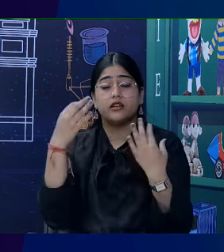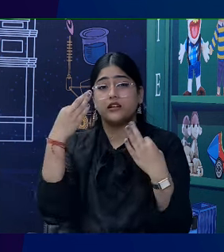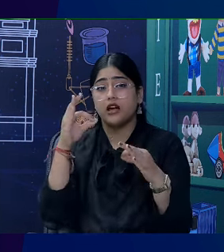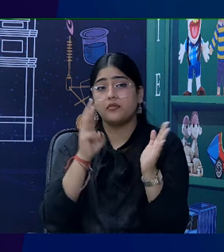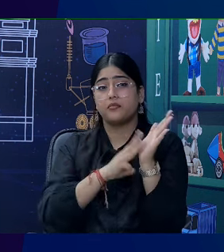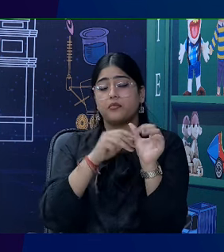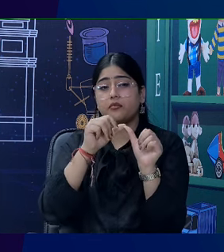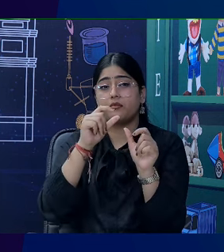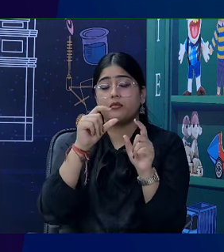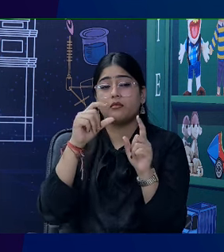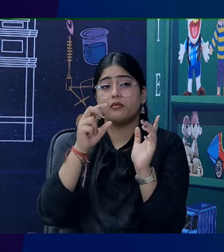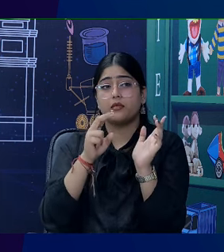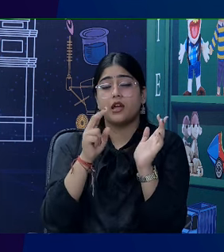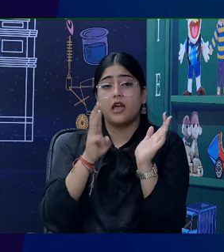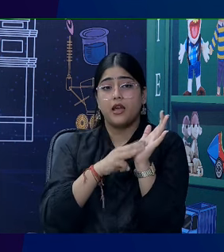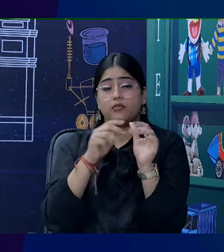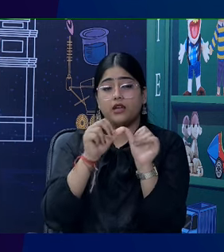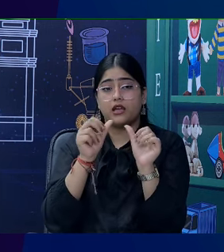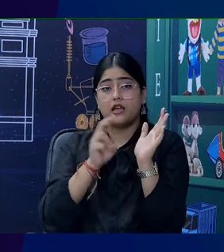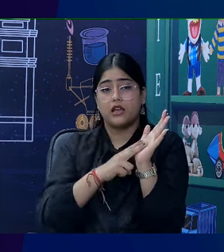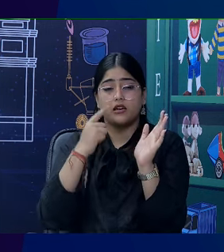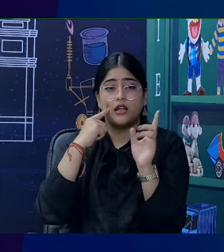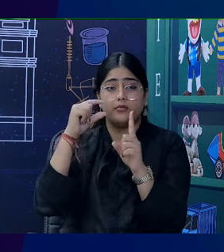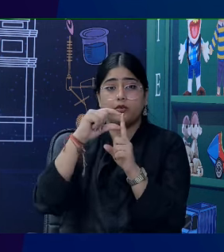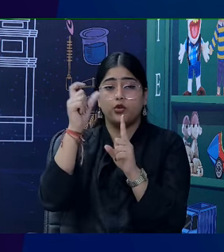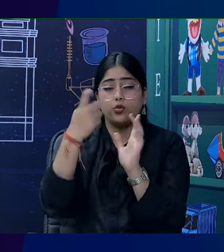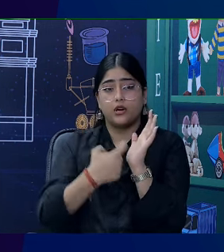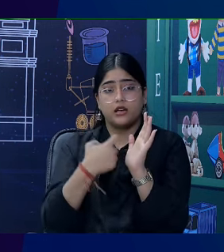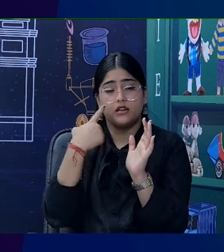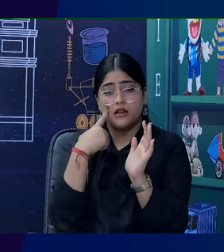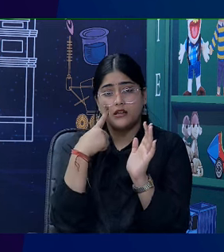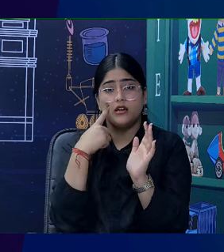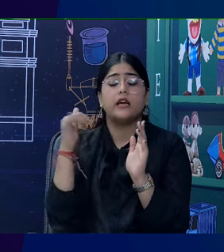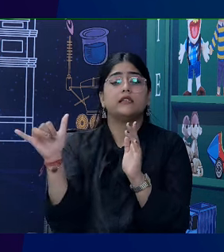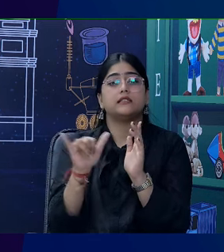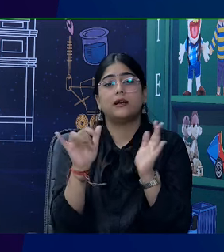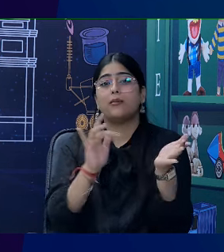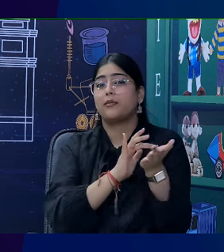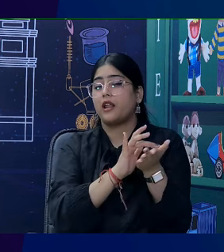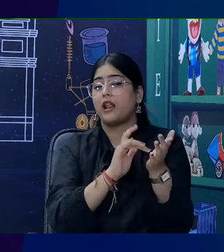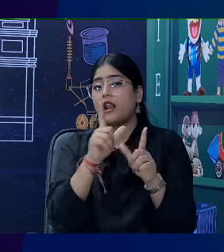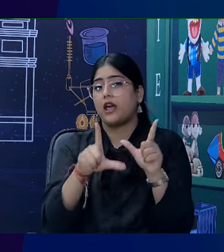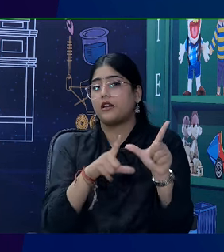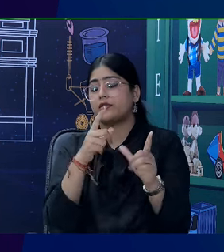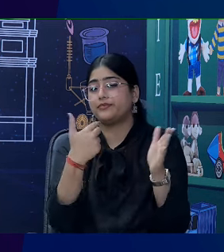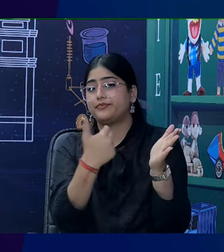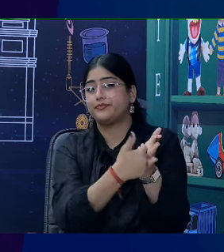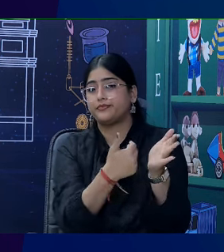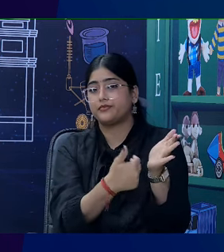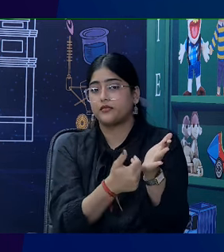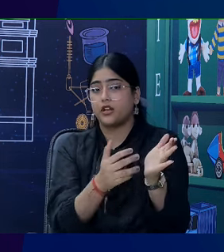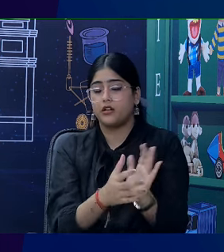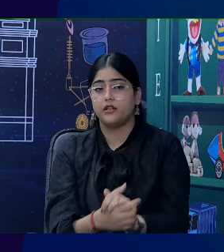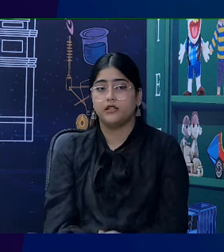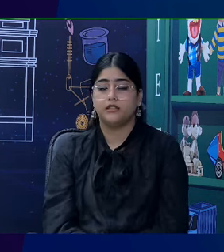ही नहीं है ठीक है मणिपुर का है इसलिए मणिपुरी नाम है और इसी को हमने ब्रेल में भी यहां मेंशन कर र है और ये इंडिकेट इसमें भी दिया हुआ